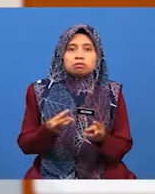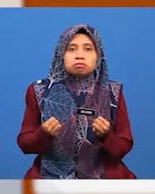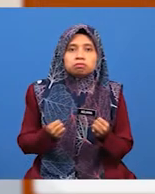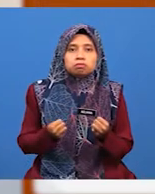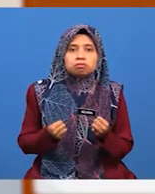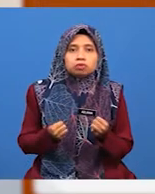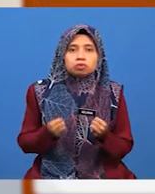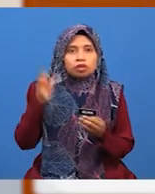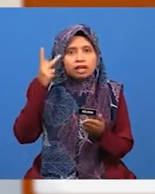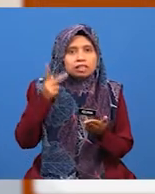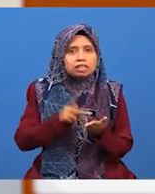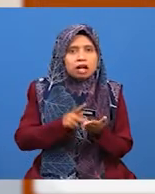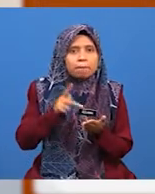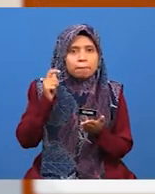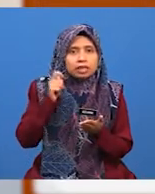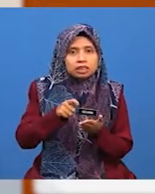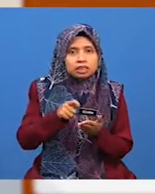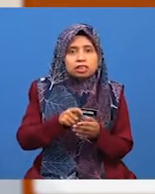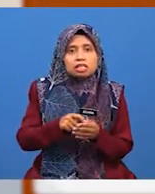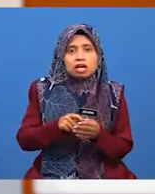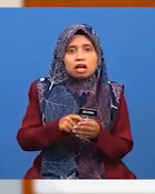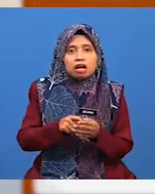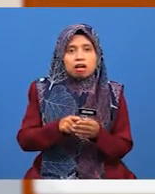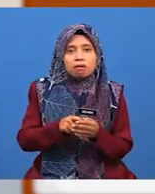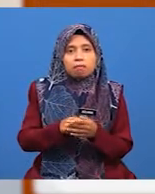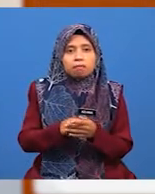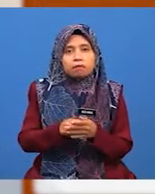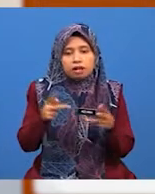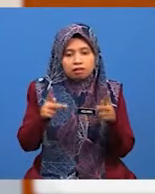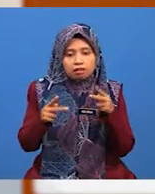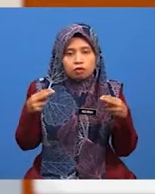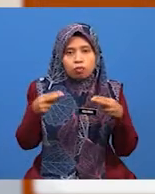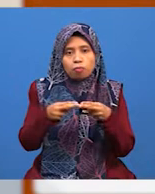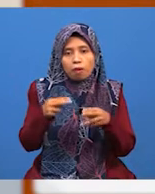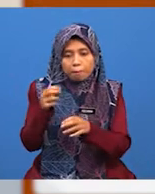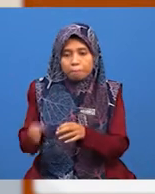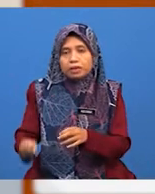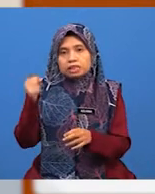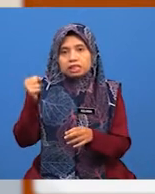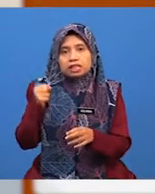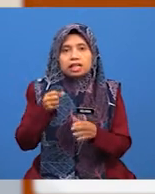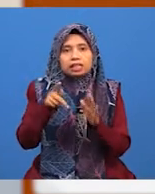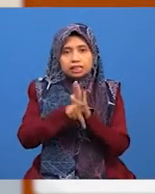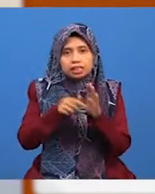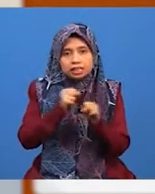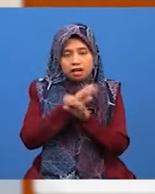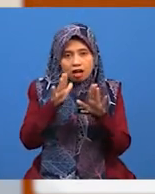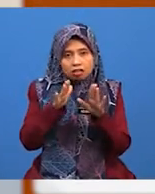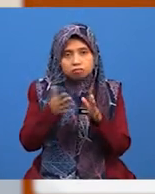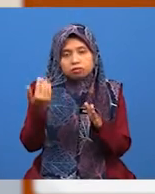diminta untuk mengenal pasti kata hubung pancangan keterangan. Mari kita bincang